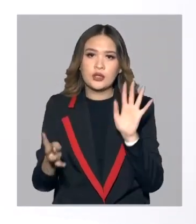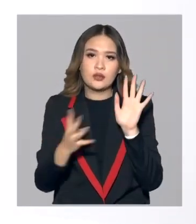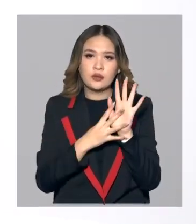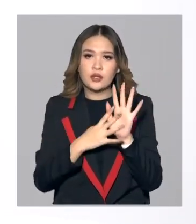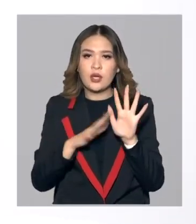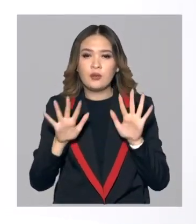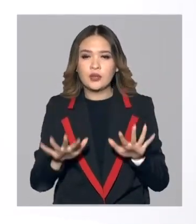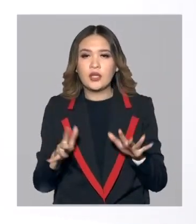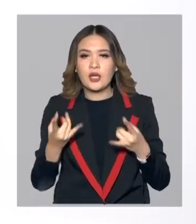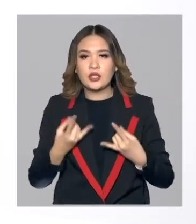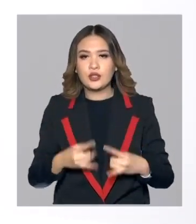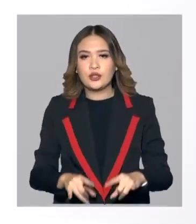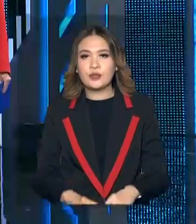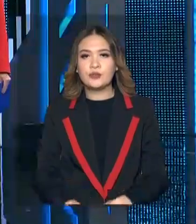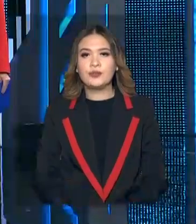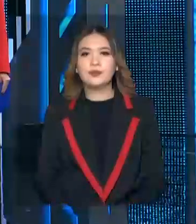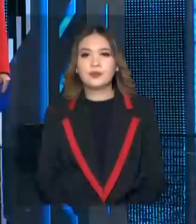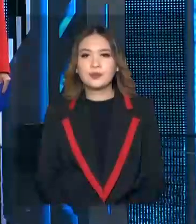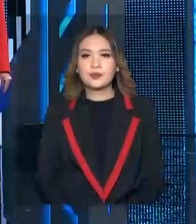месторождениях.